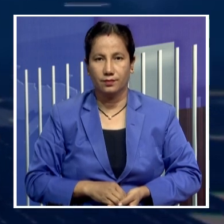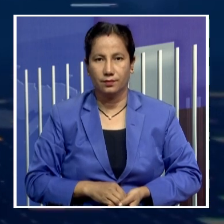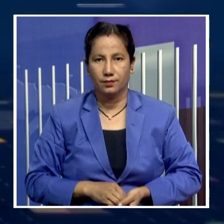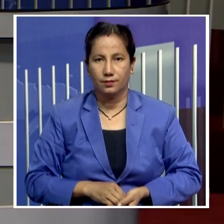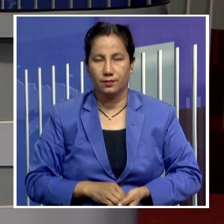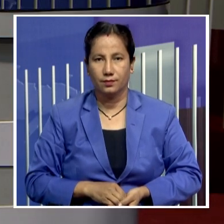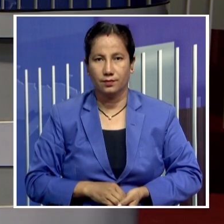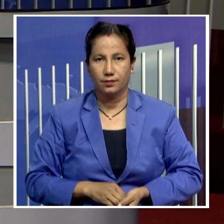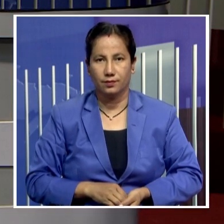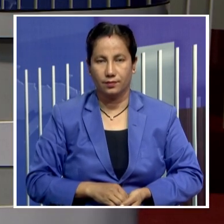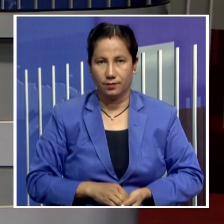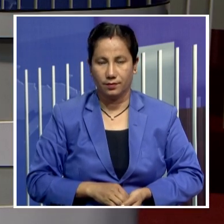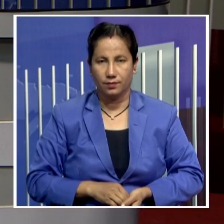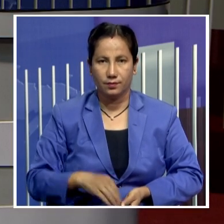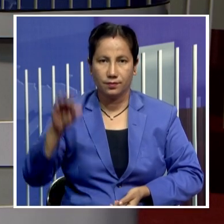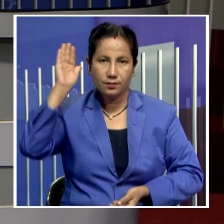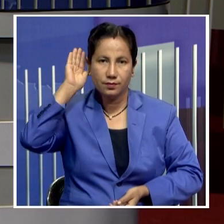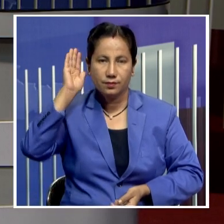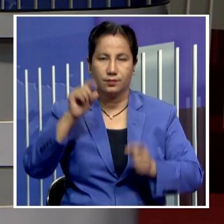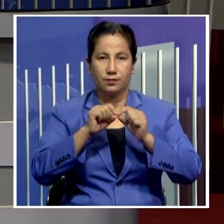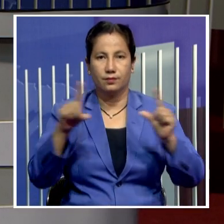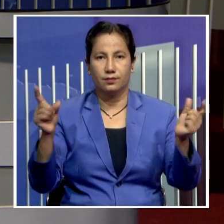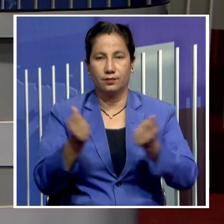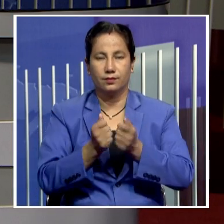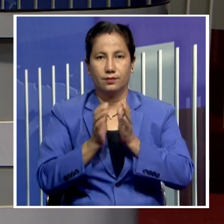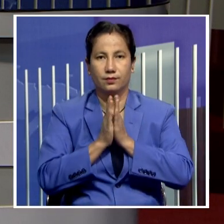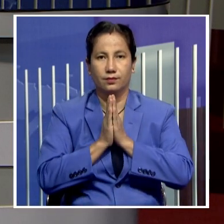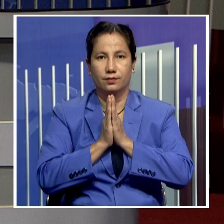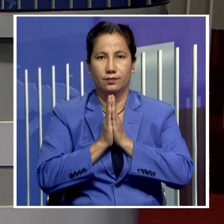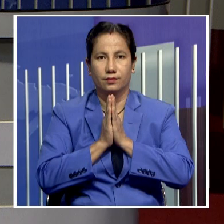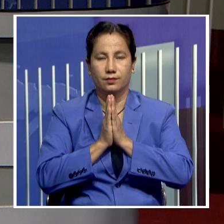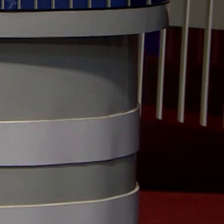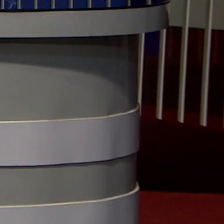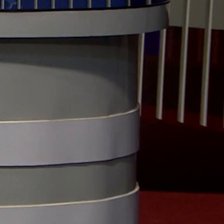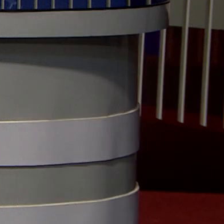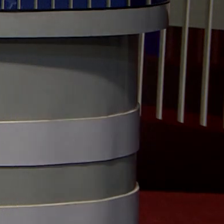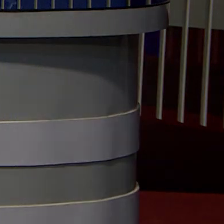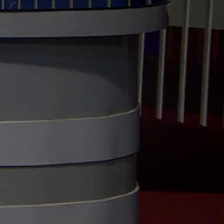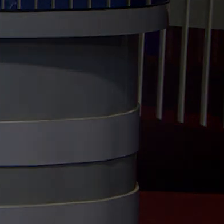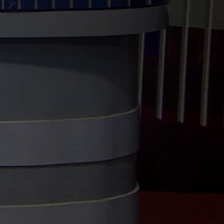हवस् त, अहिलेलाई समाचारको सिलसिला यति नै। बिदा दिनुहोस्। नमस्कार।